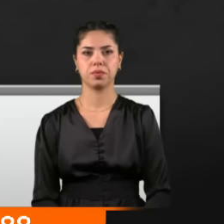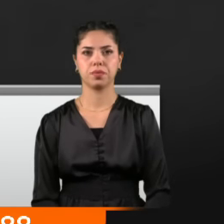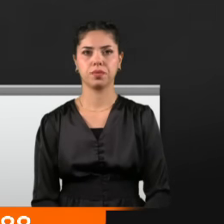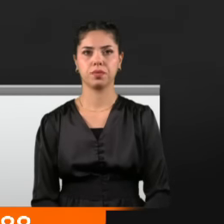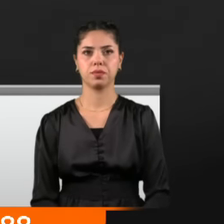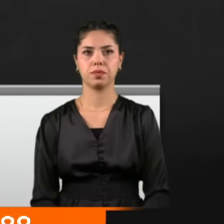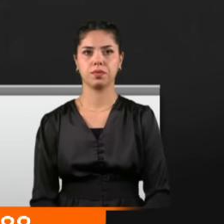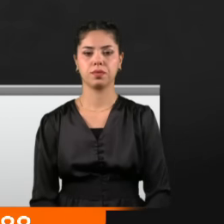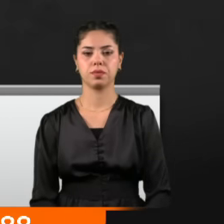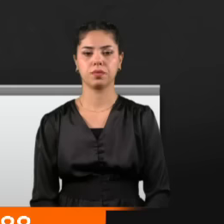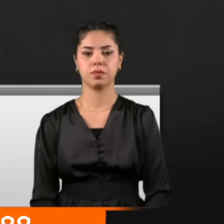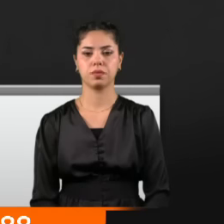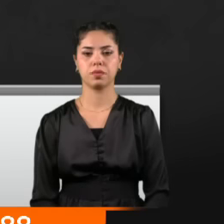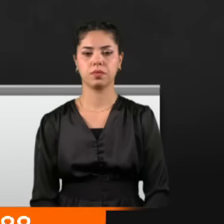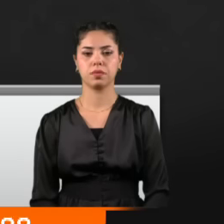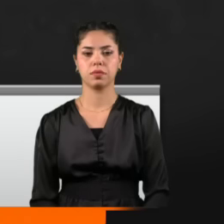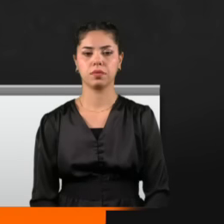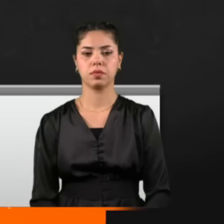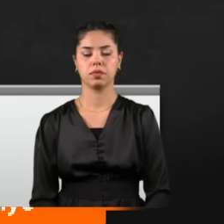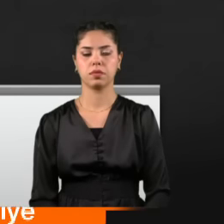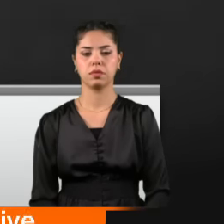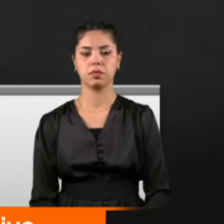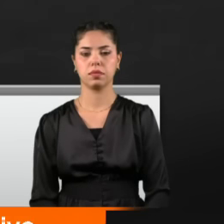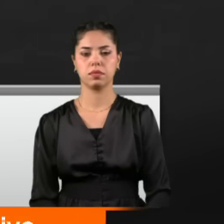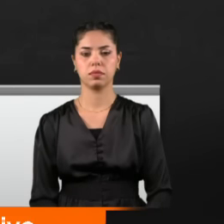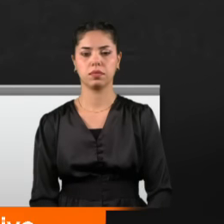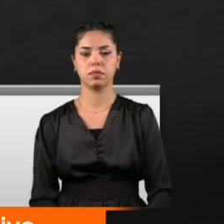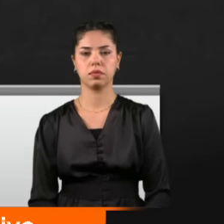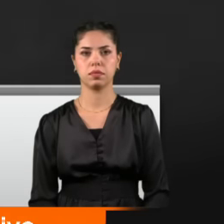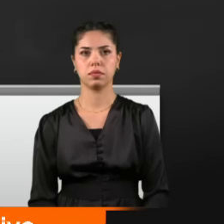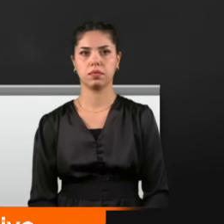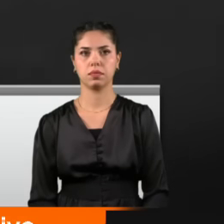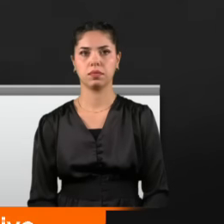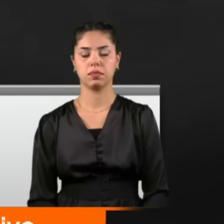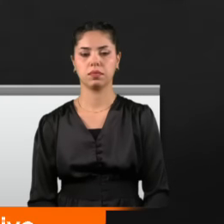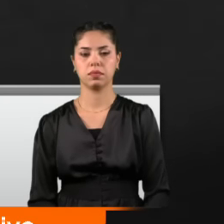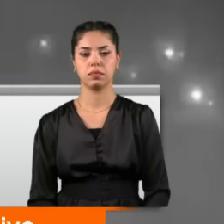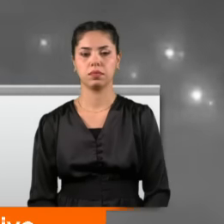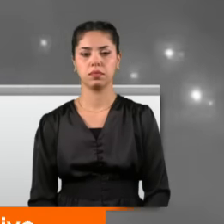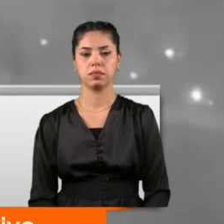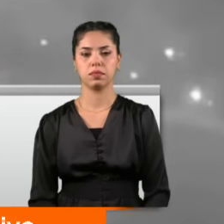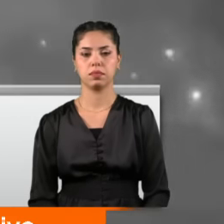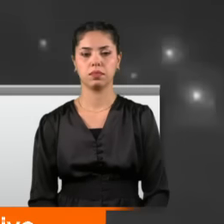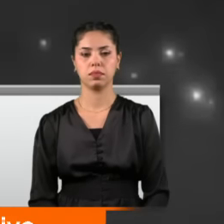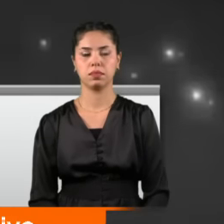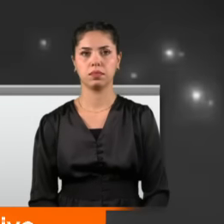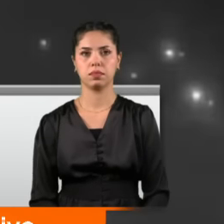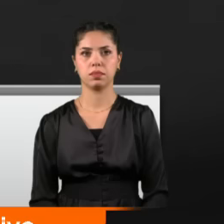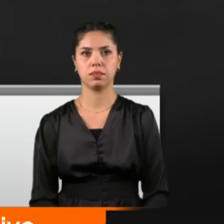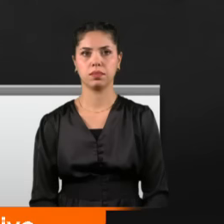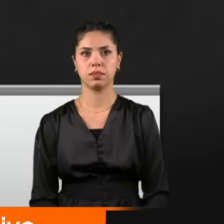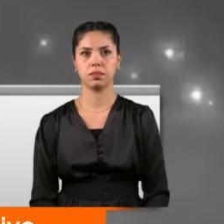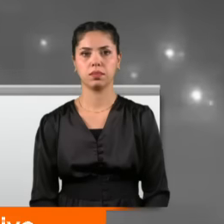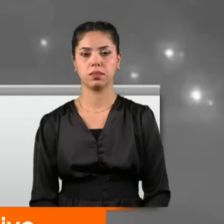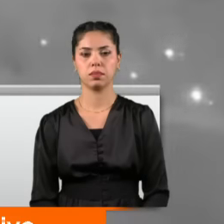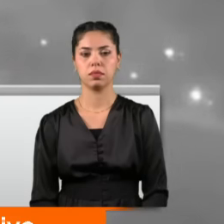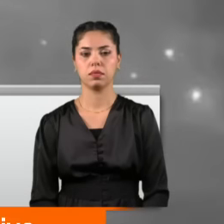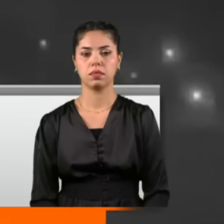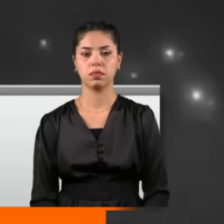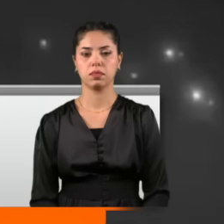bir füze. Nükleer attığınız zaman inanamayacağınız boyutlar ve öngörülemeyecek rakamlar çıkıyor karşımıza. Bir tane